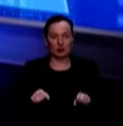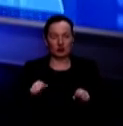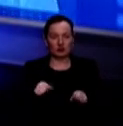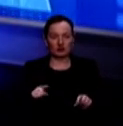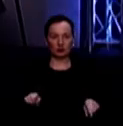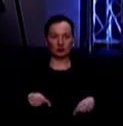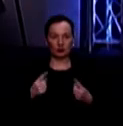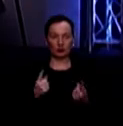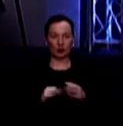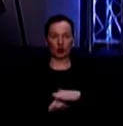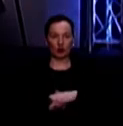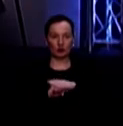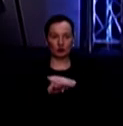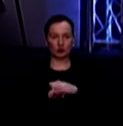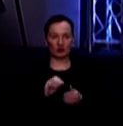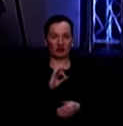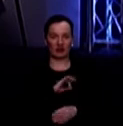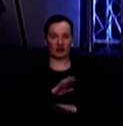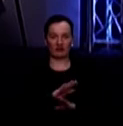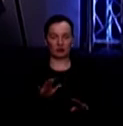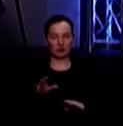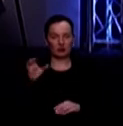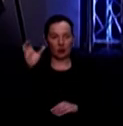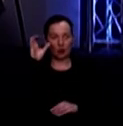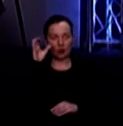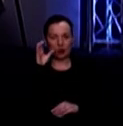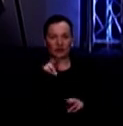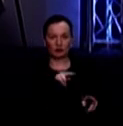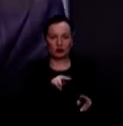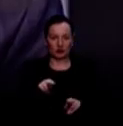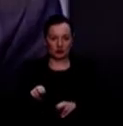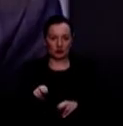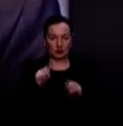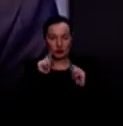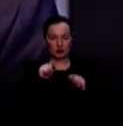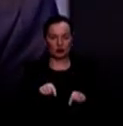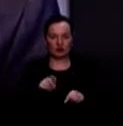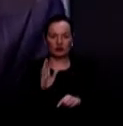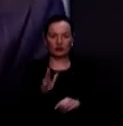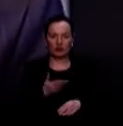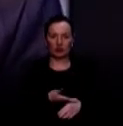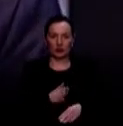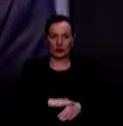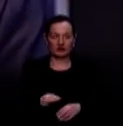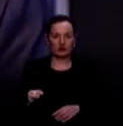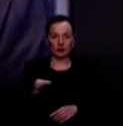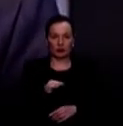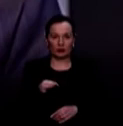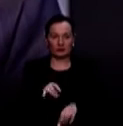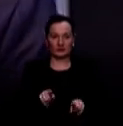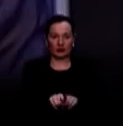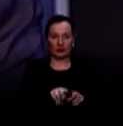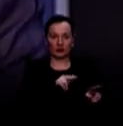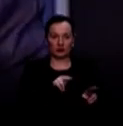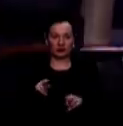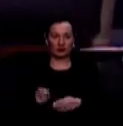основі якихось невикористаних ще наукових досліджень, зосереджених в Полтавській області. А такі дослідження в нас виявилися, що в